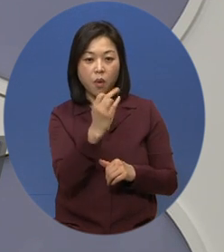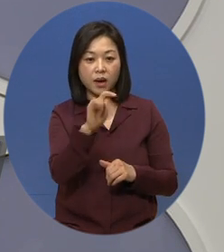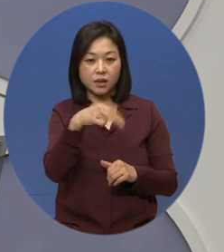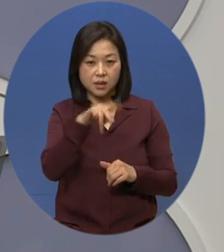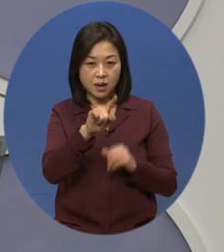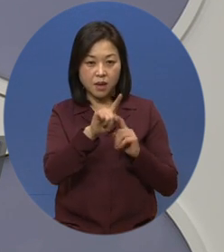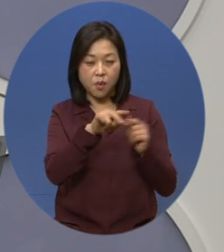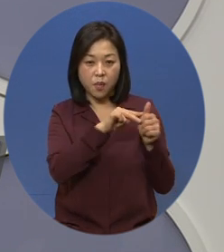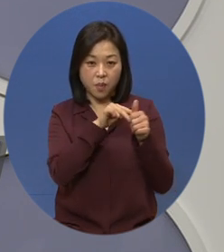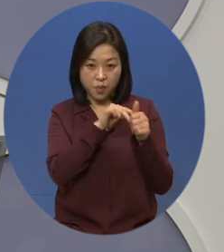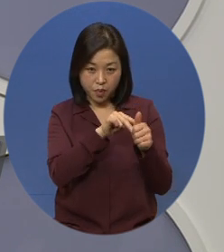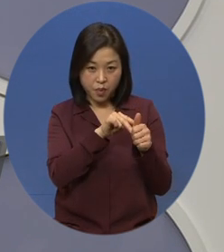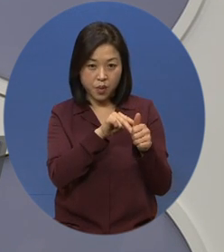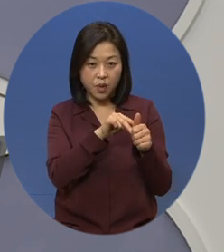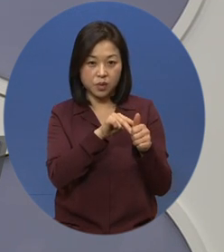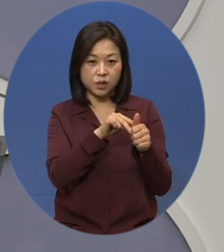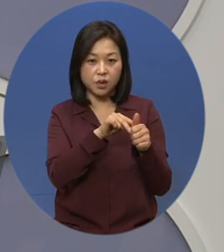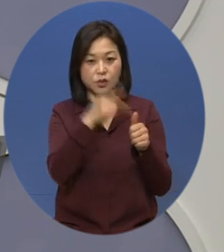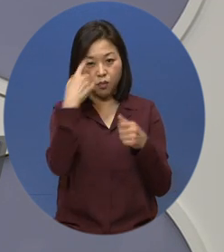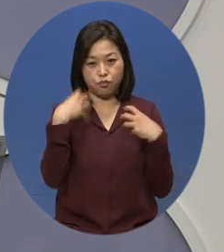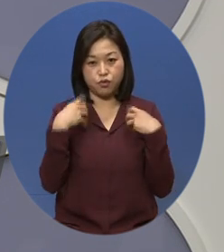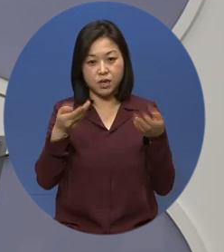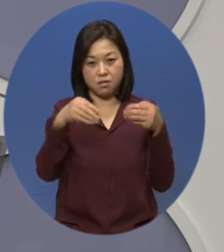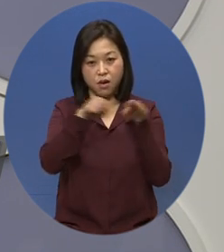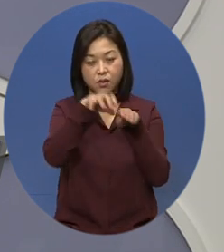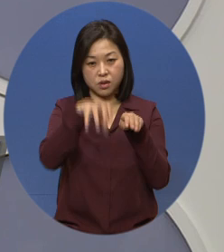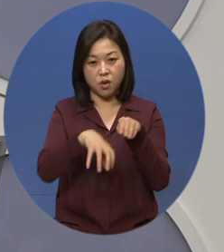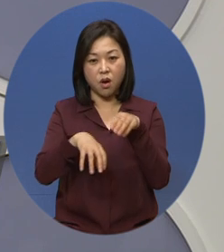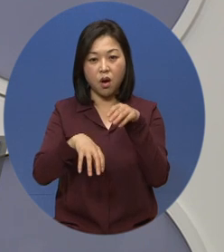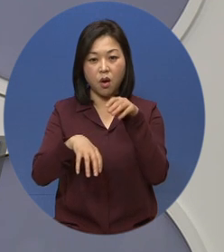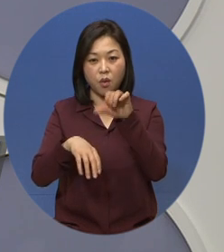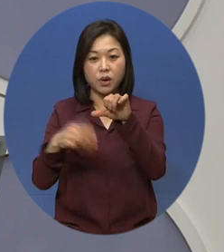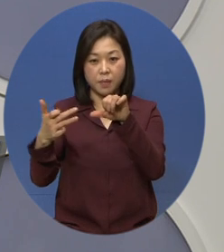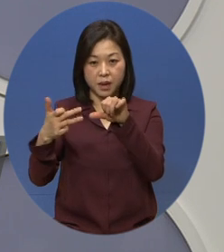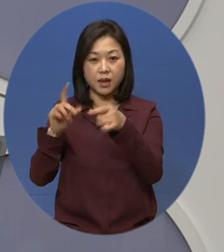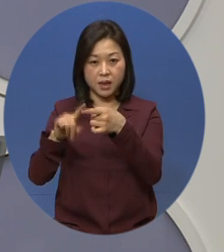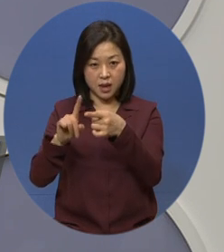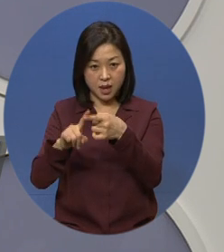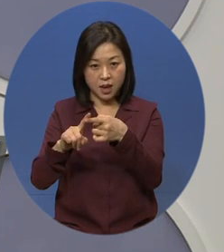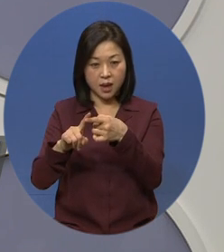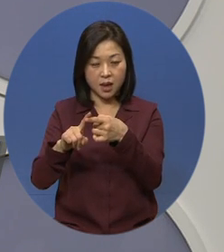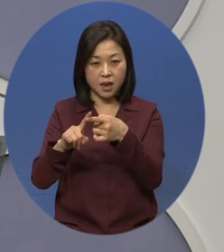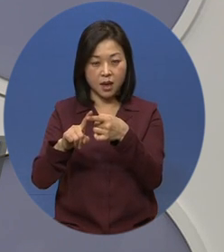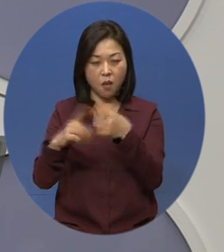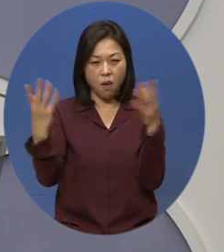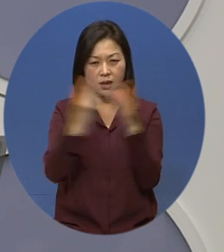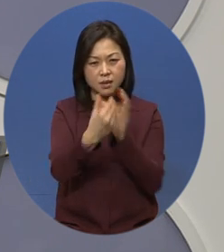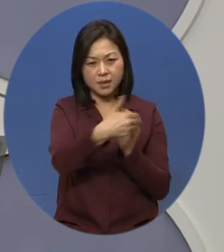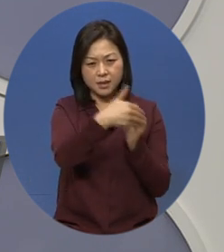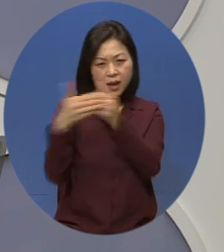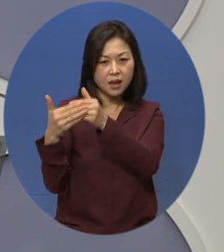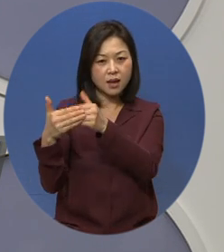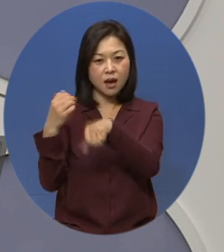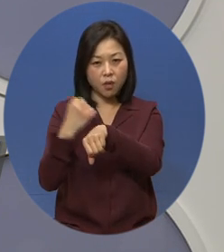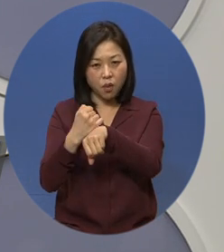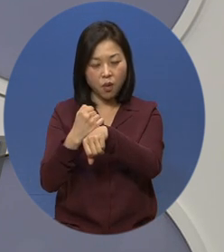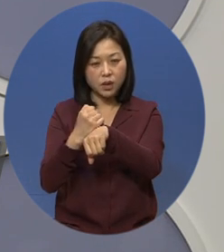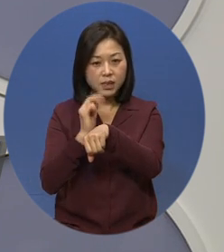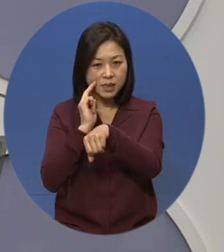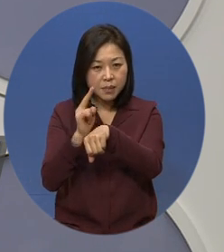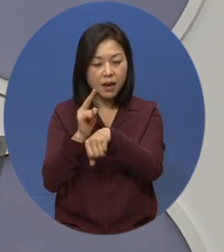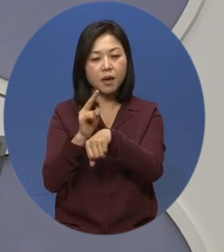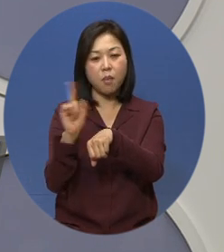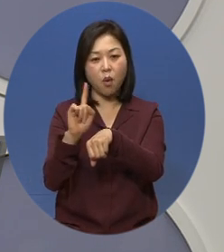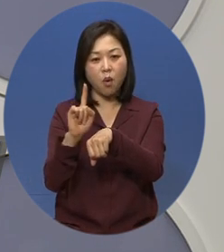기가 대해서 5인 8 문제에 대해서 전적으로 차단하고 뭐 심하게 그